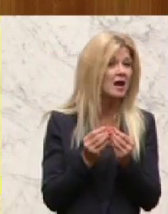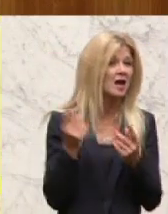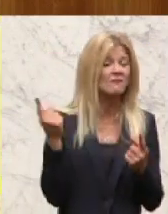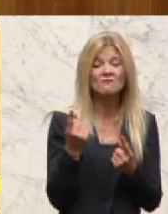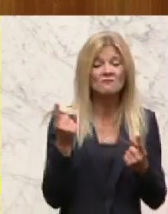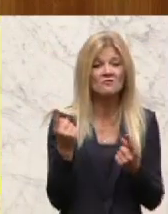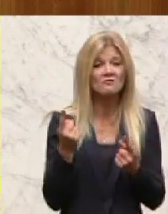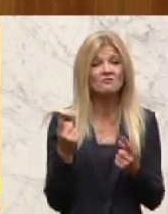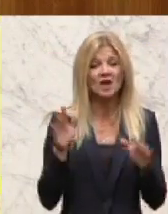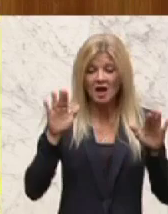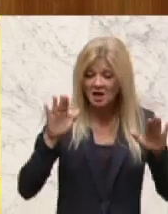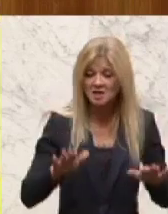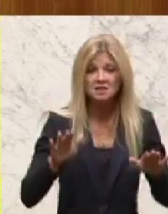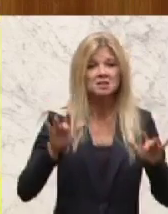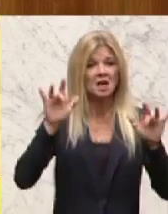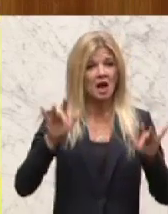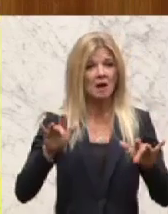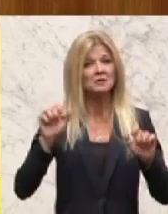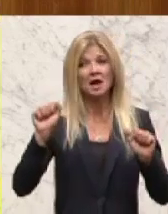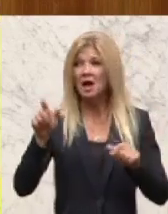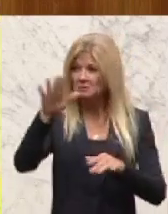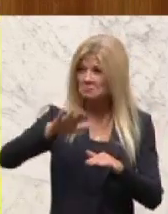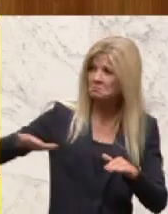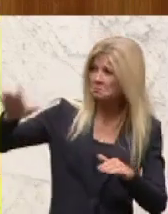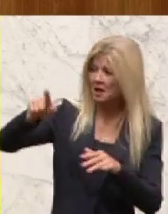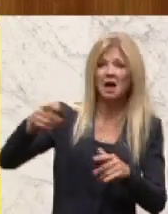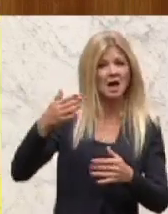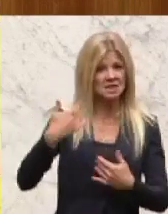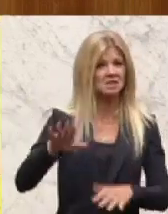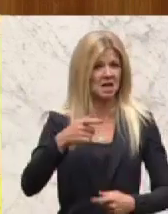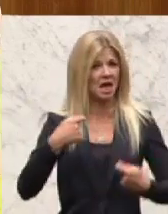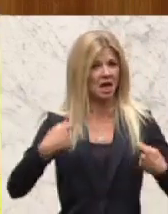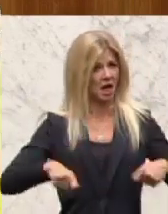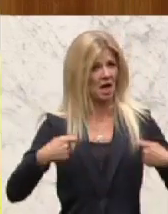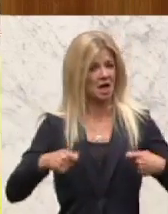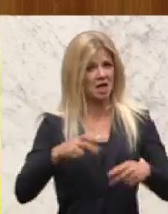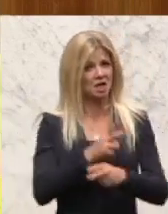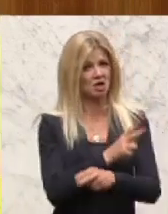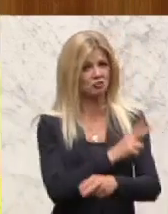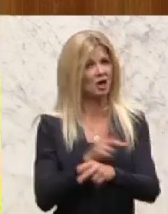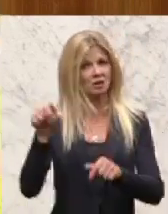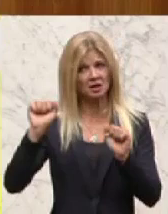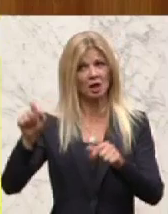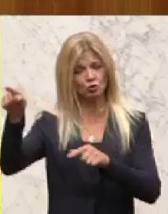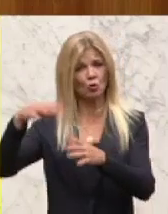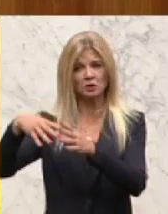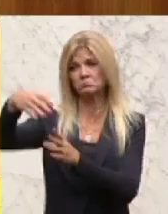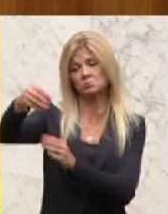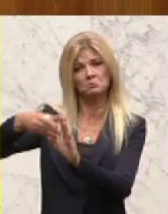reichen Staaten aufgenommen werden. Warum müssen sie über so viele sichere Drittländer,